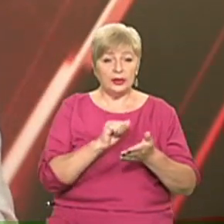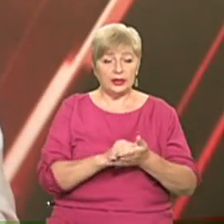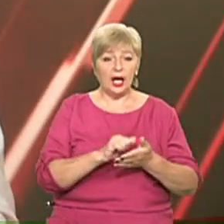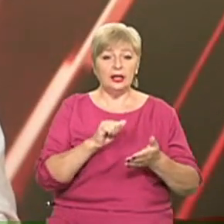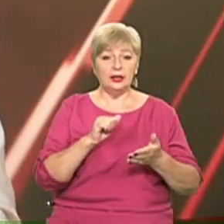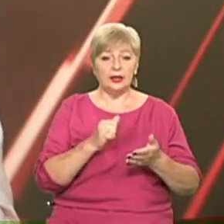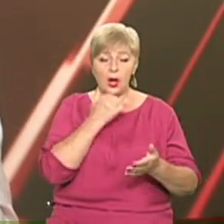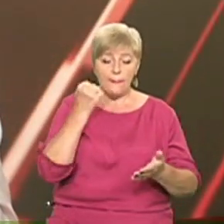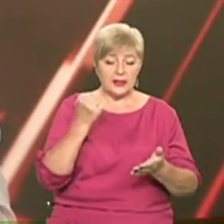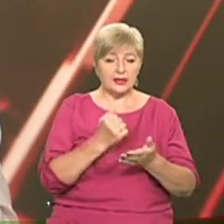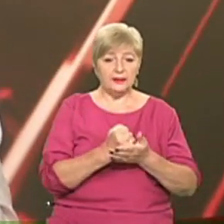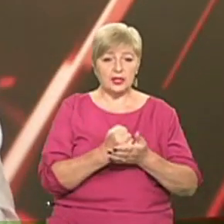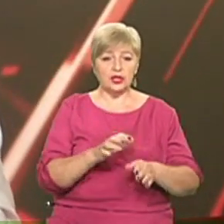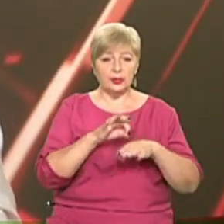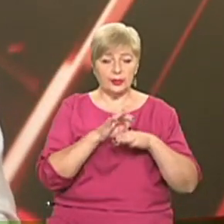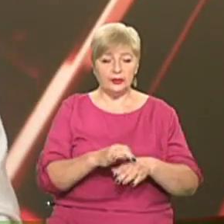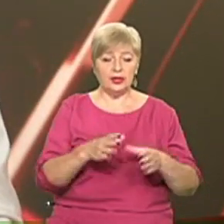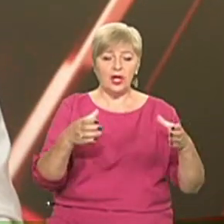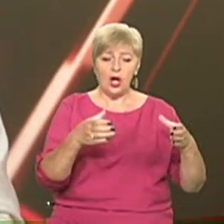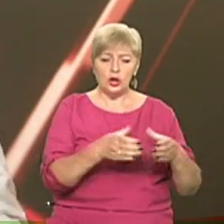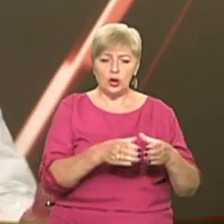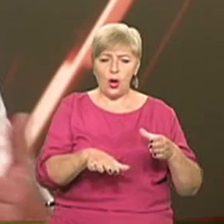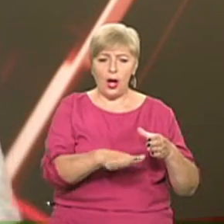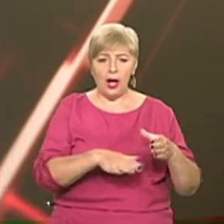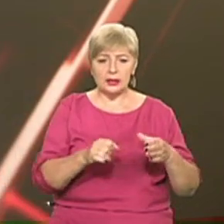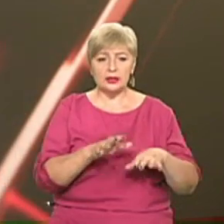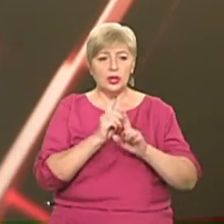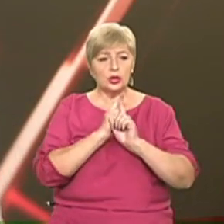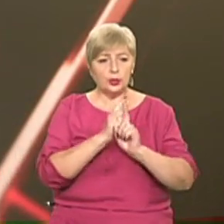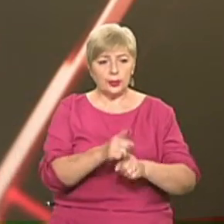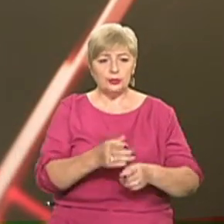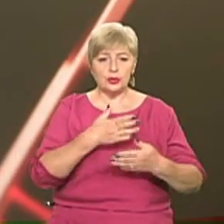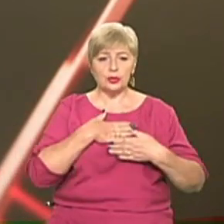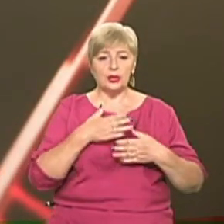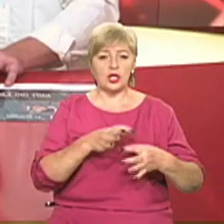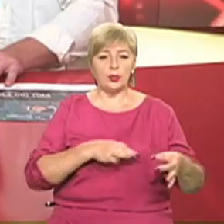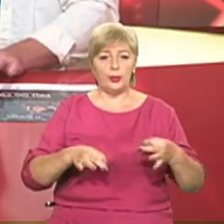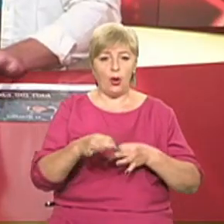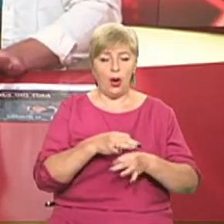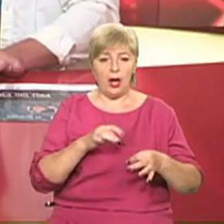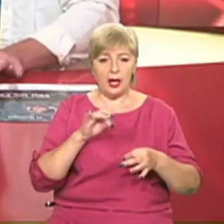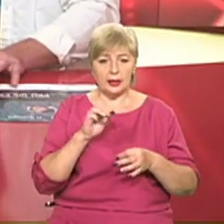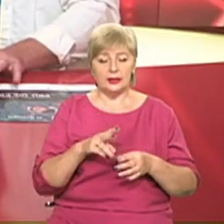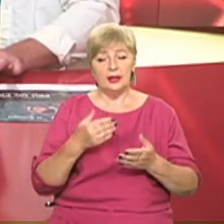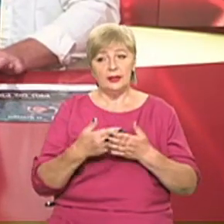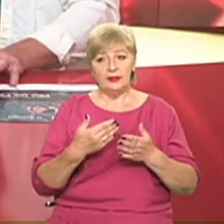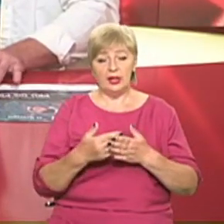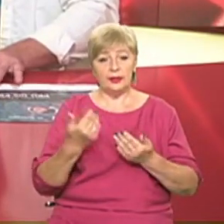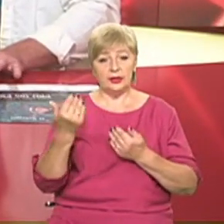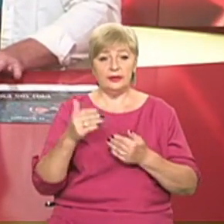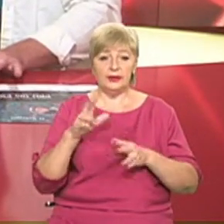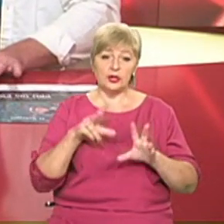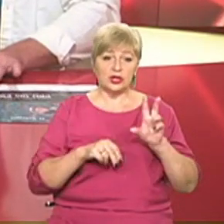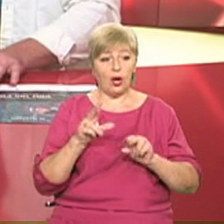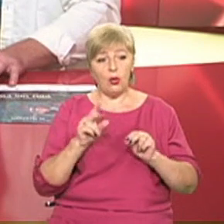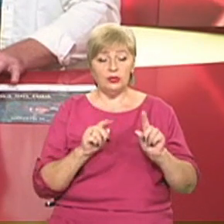документальних підтверджень проведення локацій і так далі. Тобто вони супроводжують наш проєкт. Ви ж, наприклад,